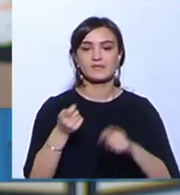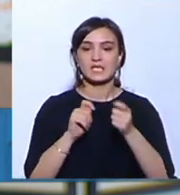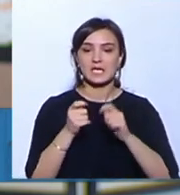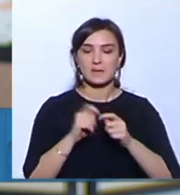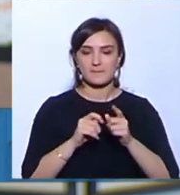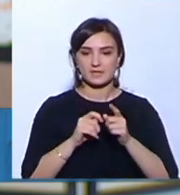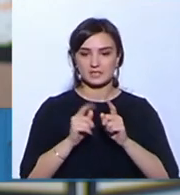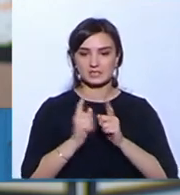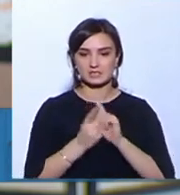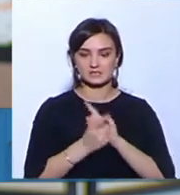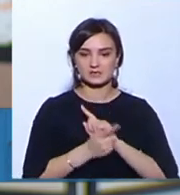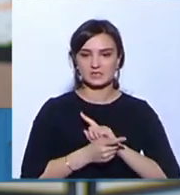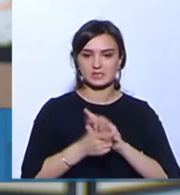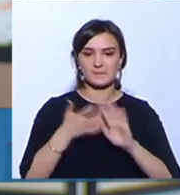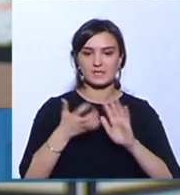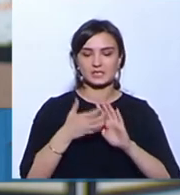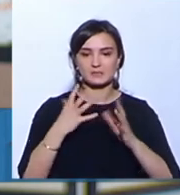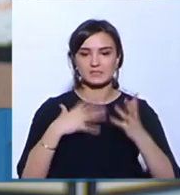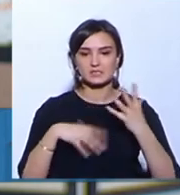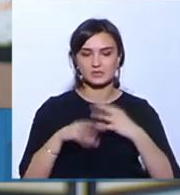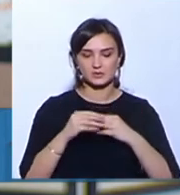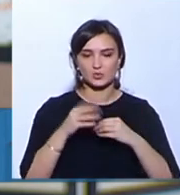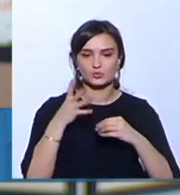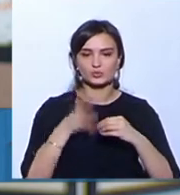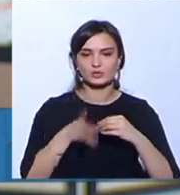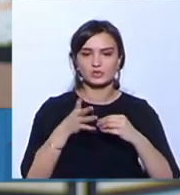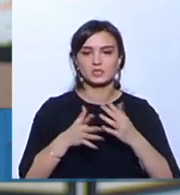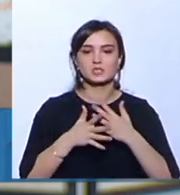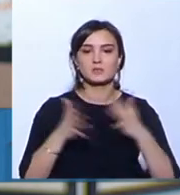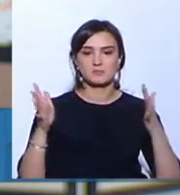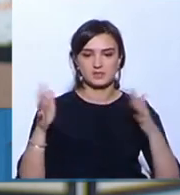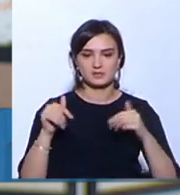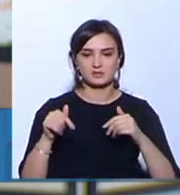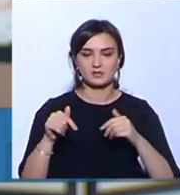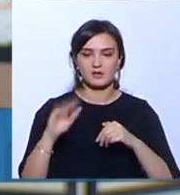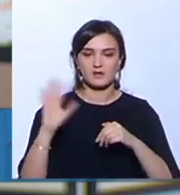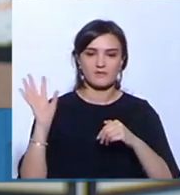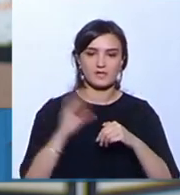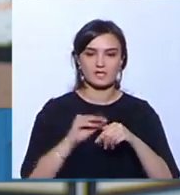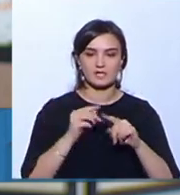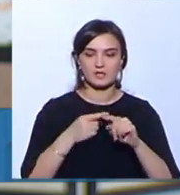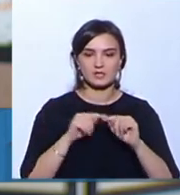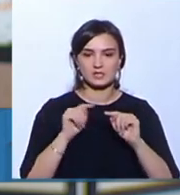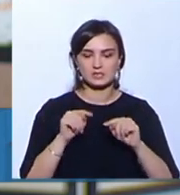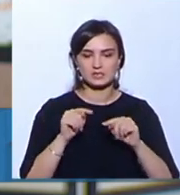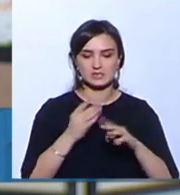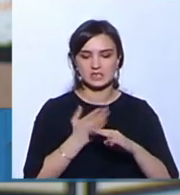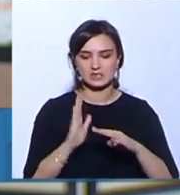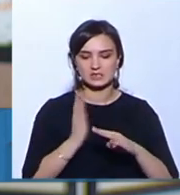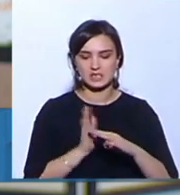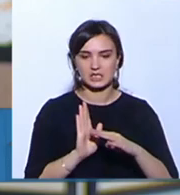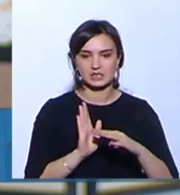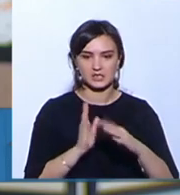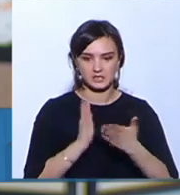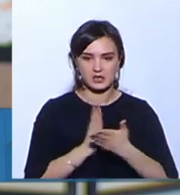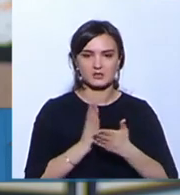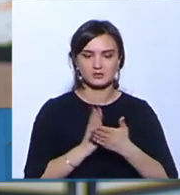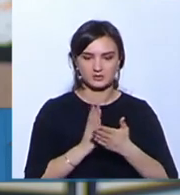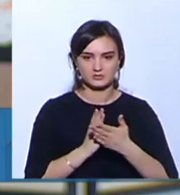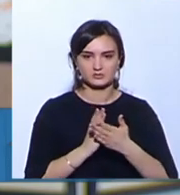ცვლის დეფექტების საერთო რაოდენობა 4000-ზე მეტია. ყველა ისინი ცალ-ცალკე